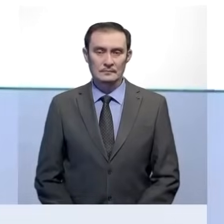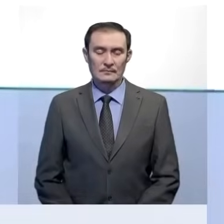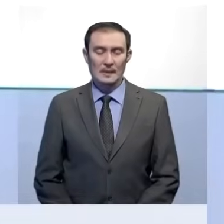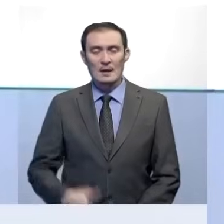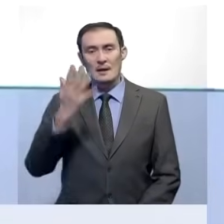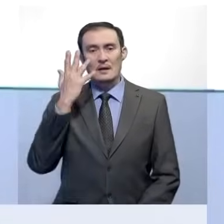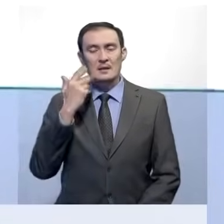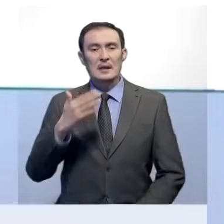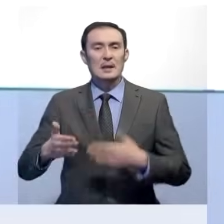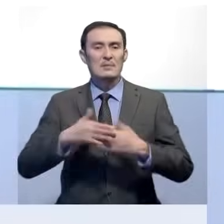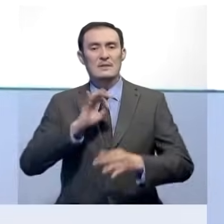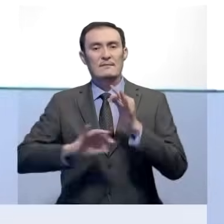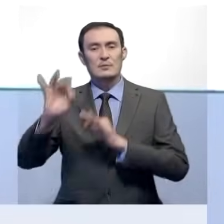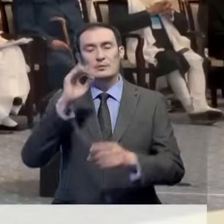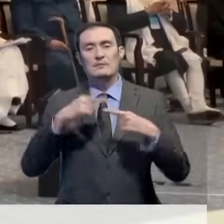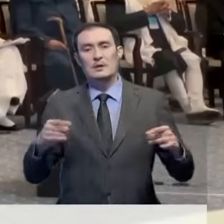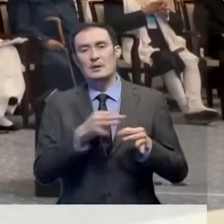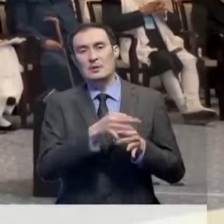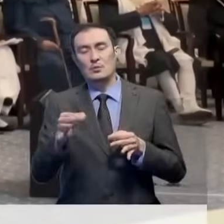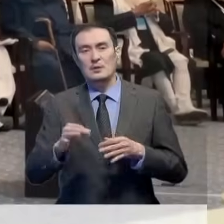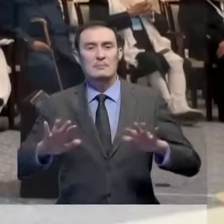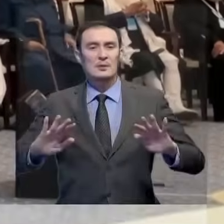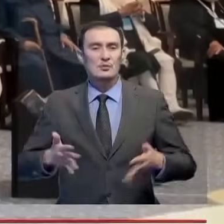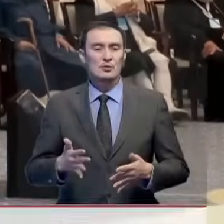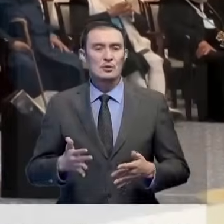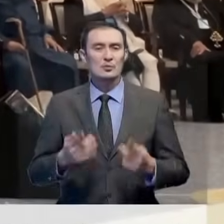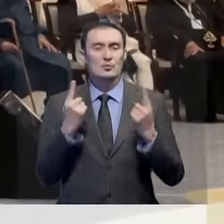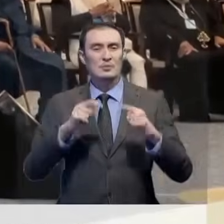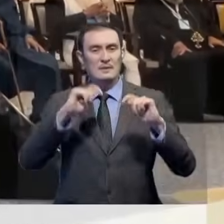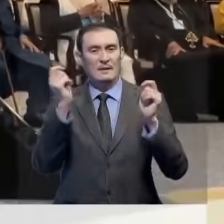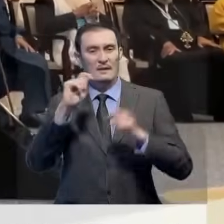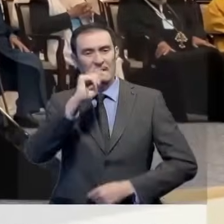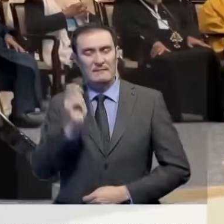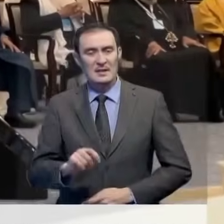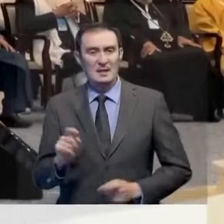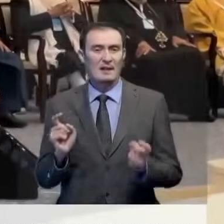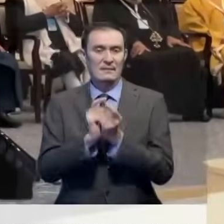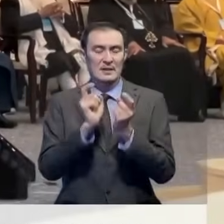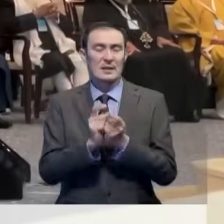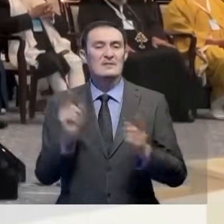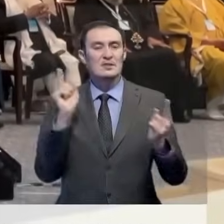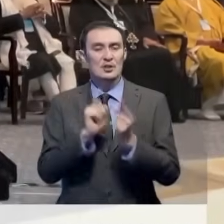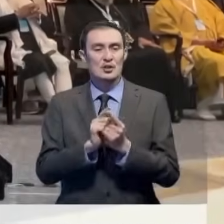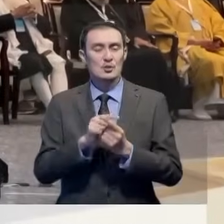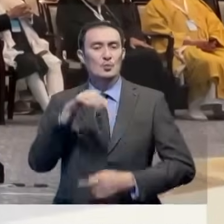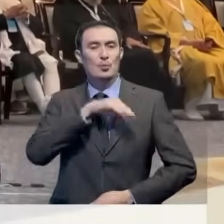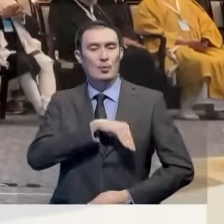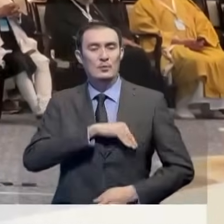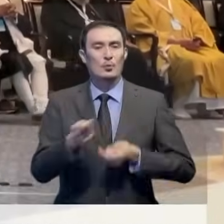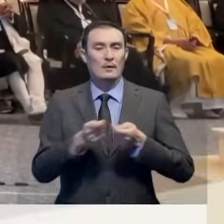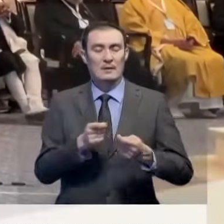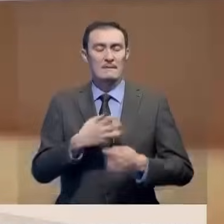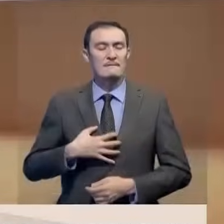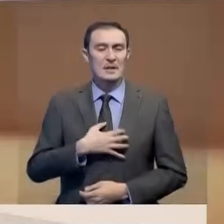Когда на Ближнем Востоке и в других регионах происходят жестокие конфликты, встречи духовных лидеров носят важный вклад в продвижение